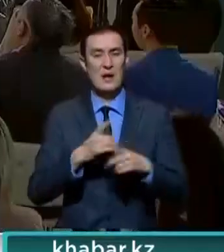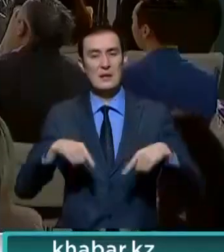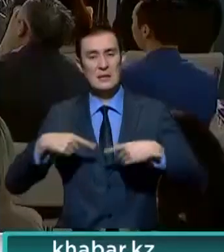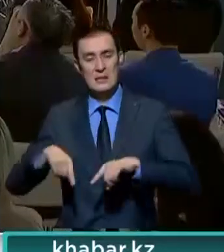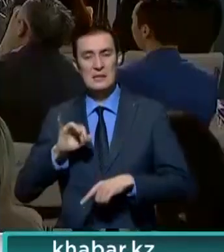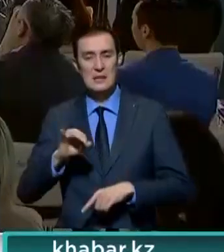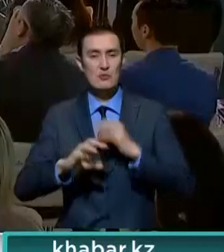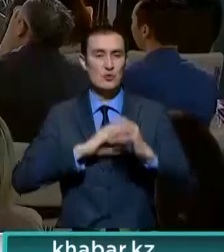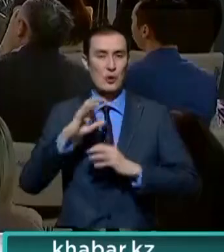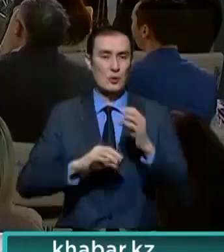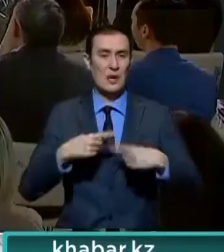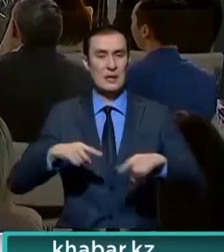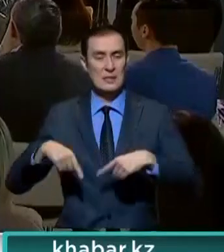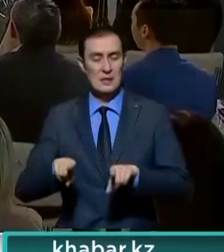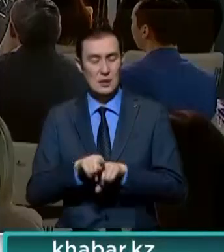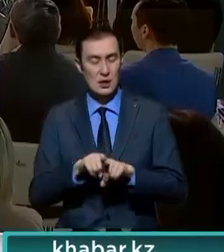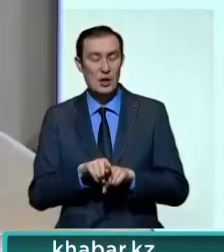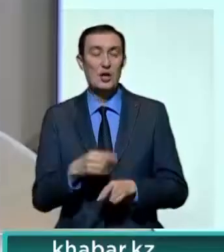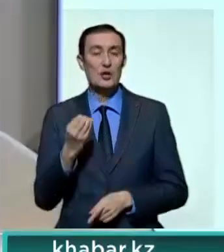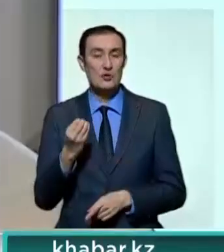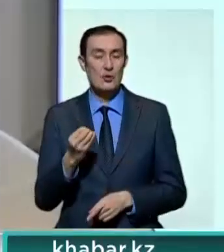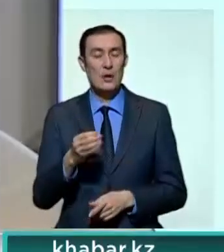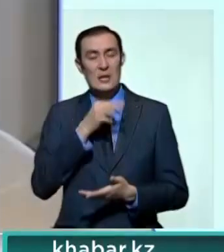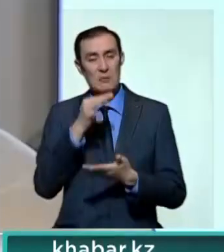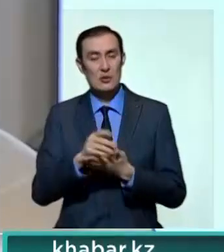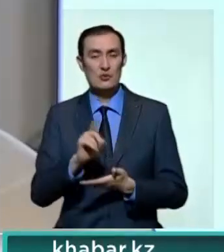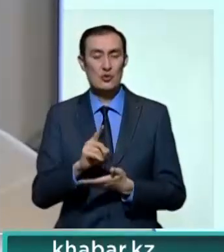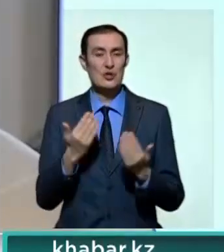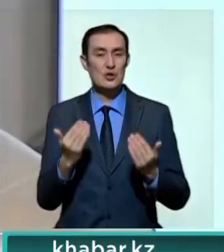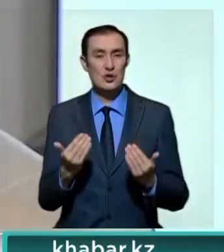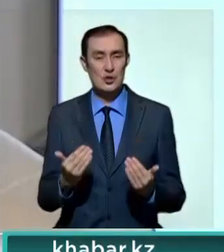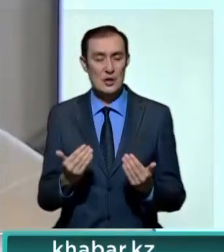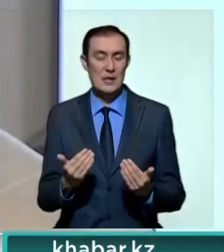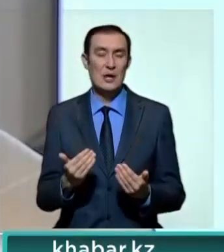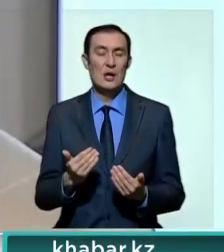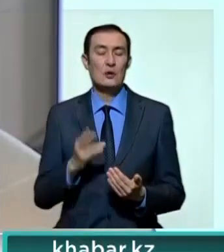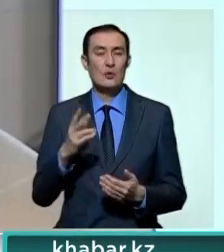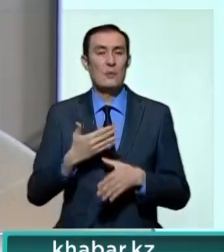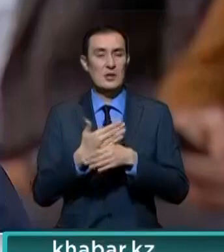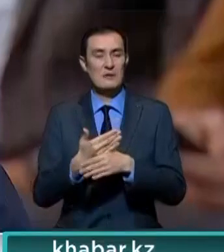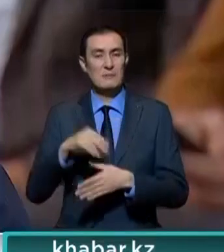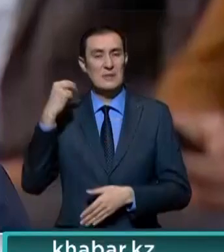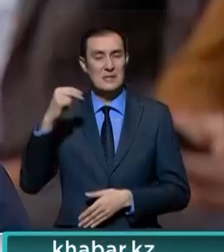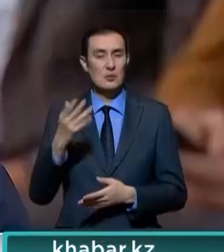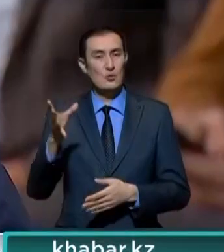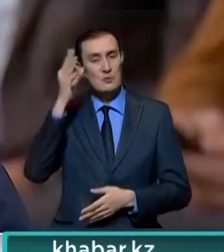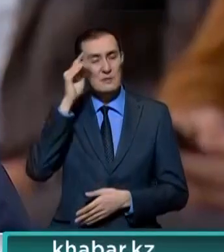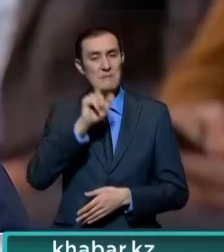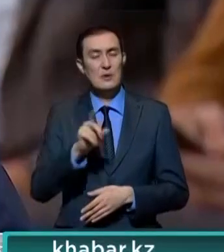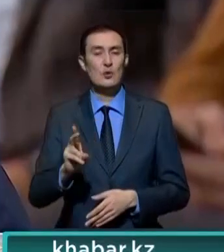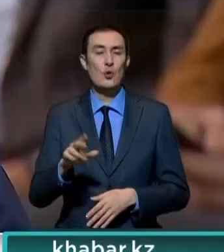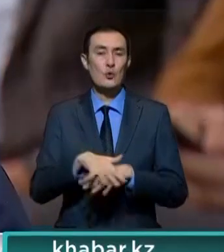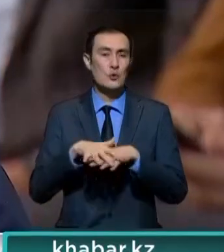и международных организаций. Кроме того, они отметили, что сейчас сторонникам президента важно учесть и мнение тех